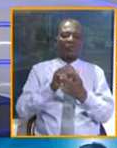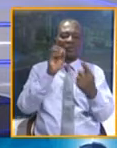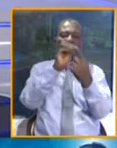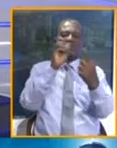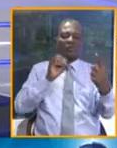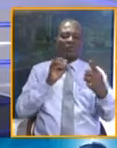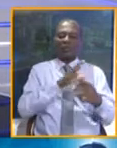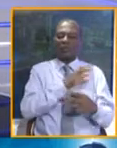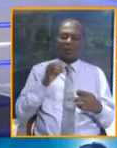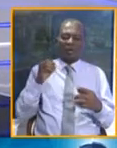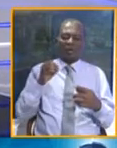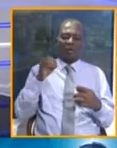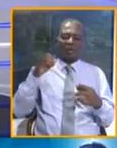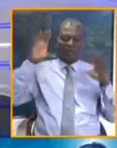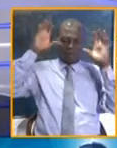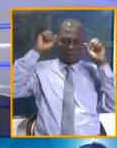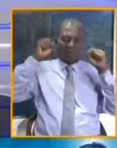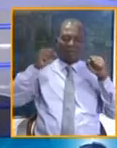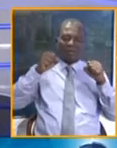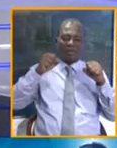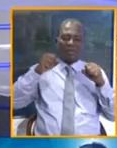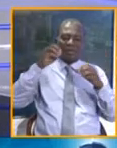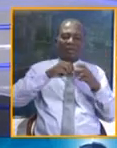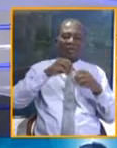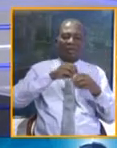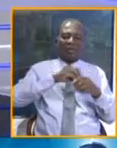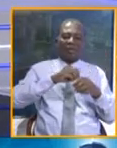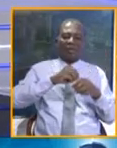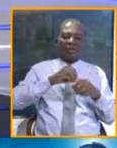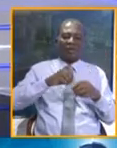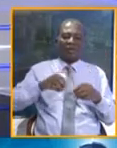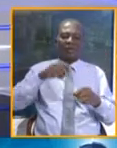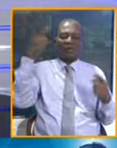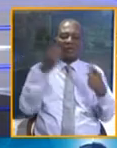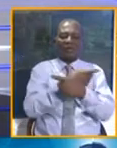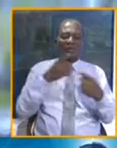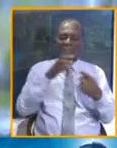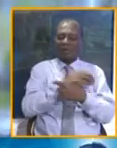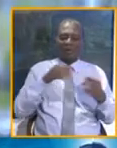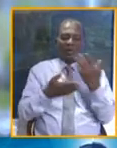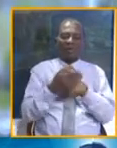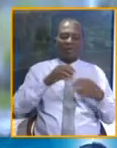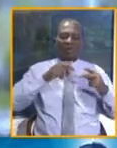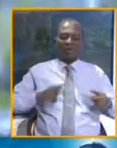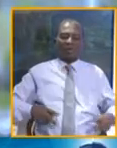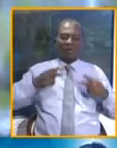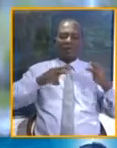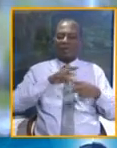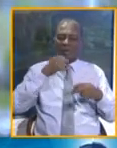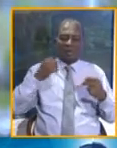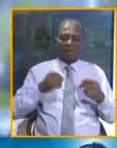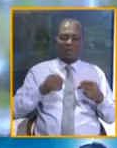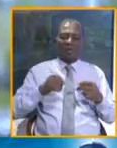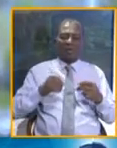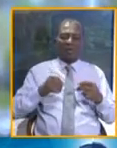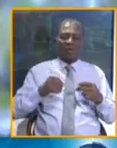de la vision 2030 du chef de l'État, dont l'ambition est de doubler le PIB par habitant. Ces perspectives de croissance économique